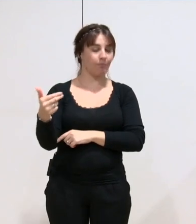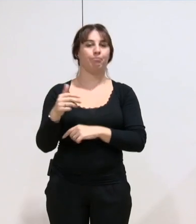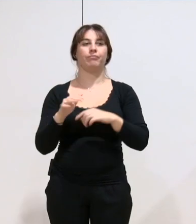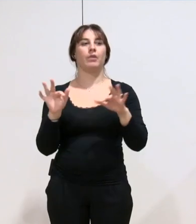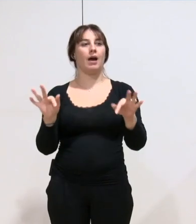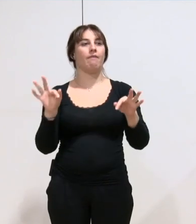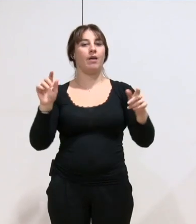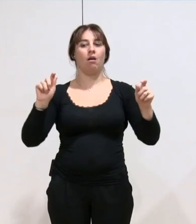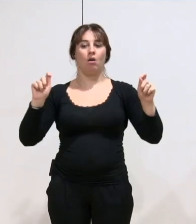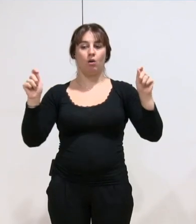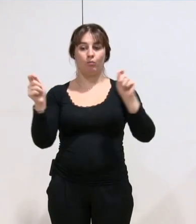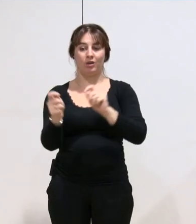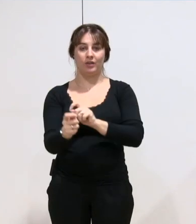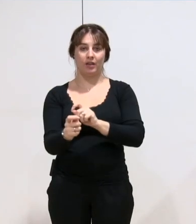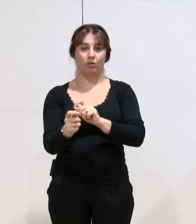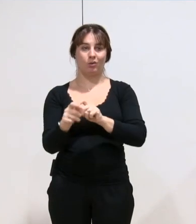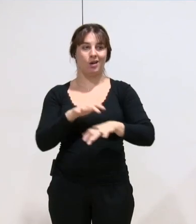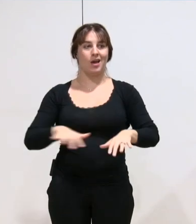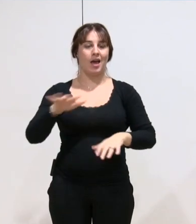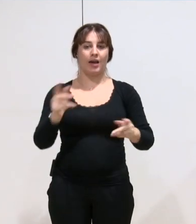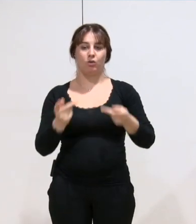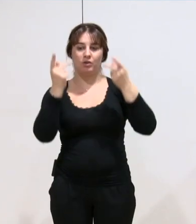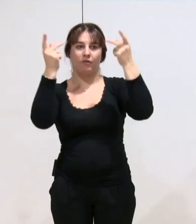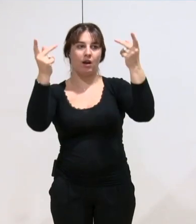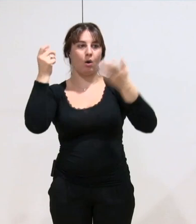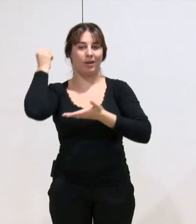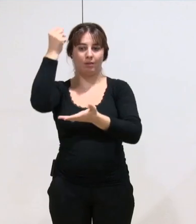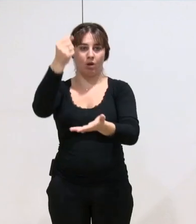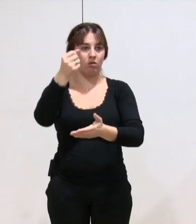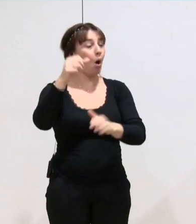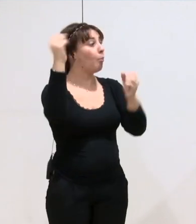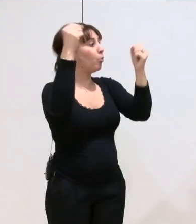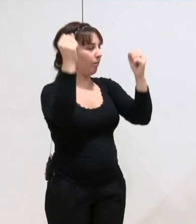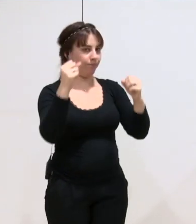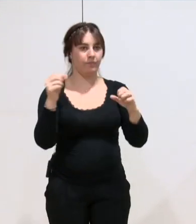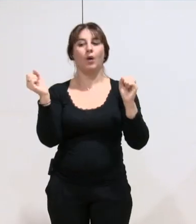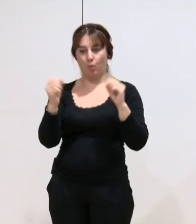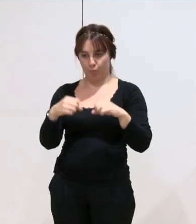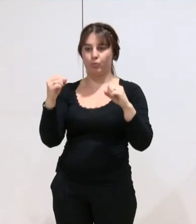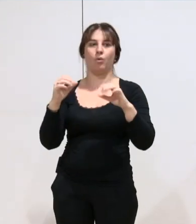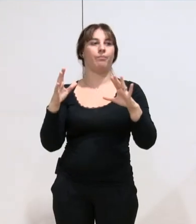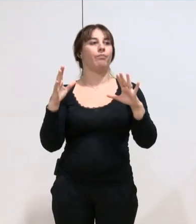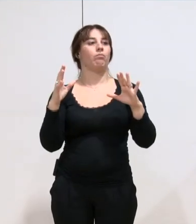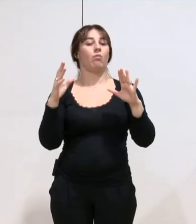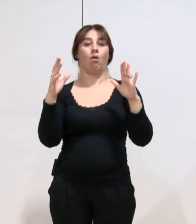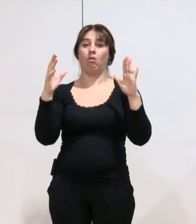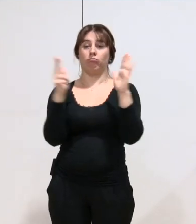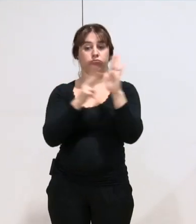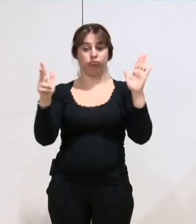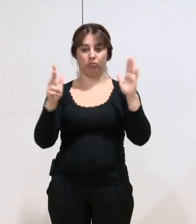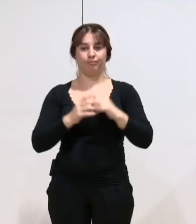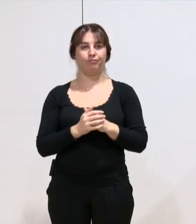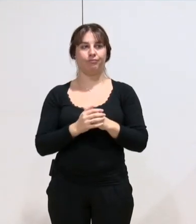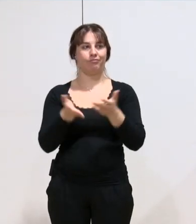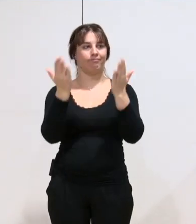de l'aire de mise en valeur du patrimoine. Vote pour. Délibération adoptée.